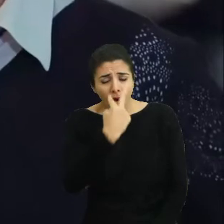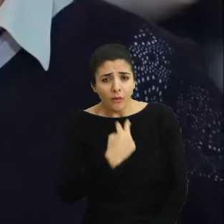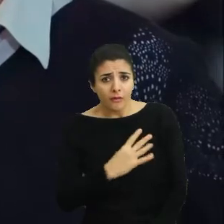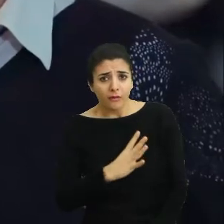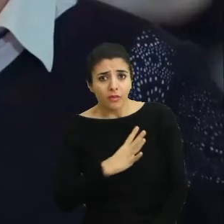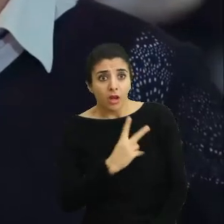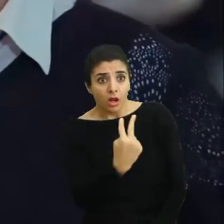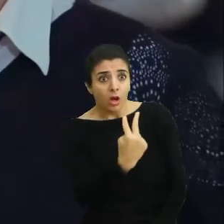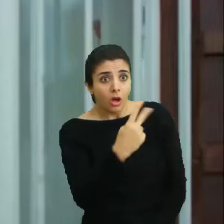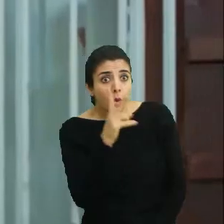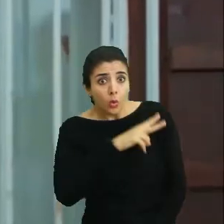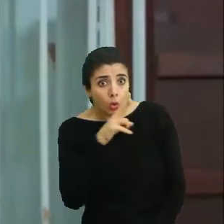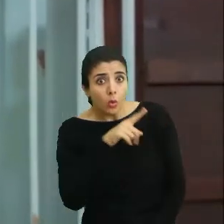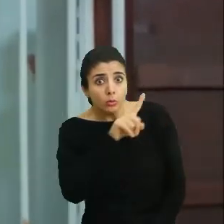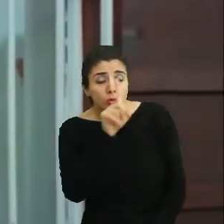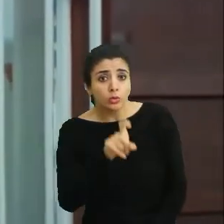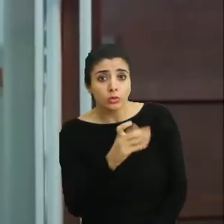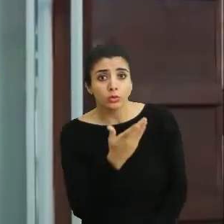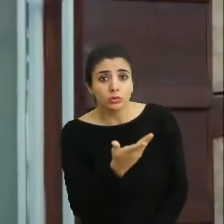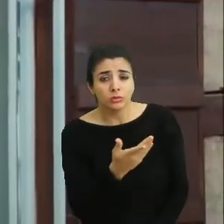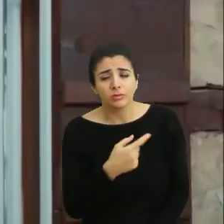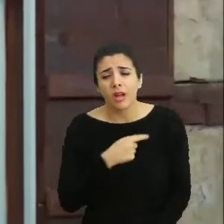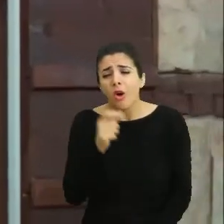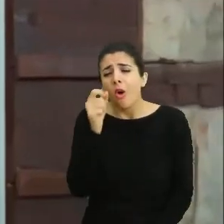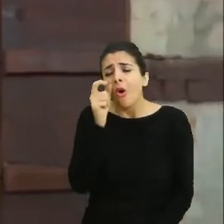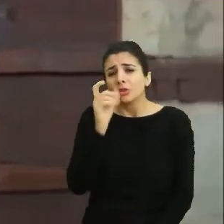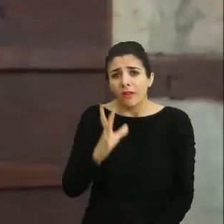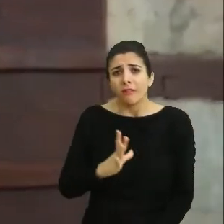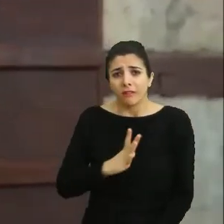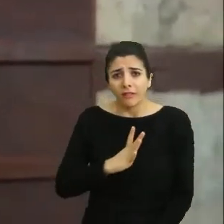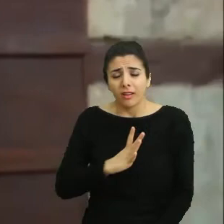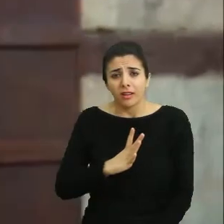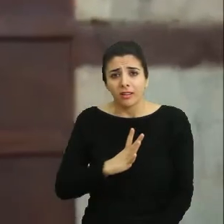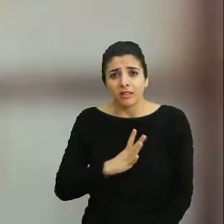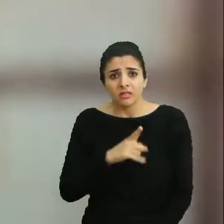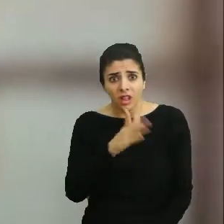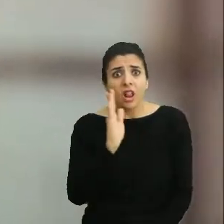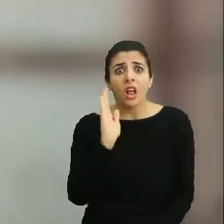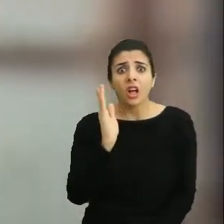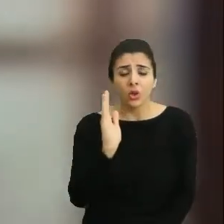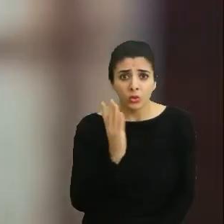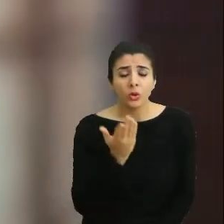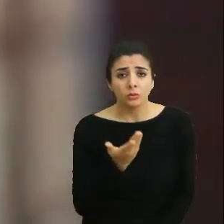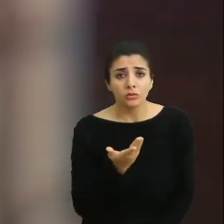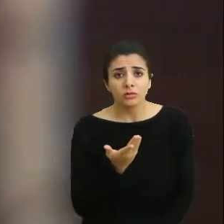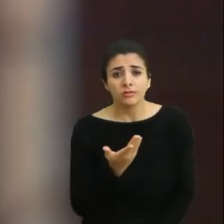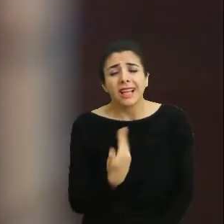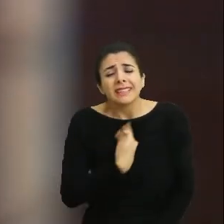Ağlıyorum, gülüyor musun? Özlüyorum, gidiyor